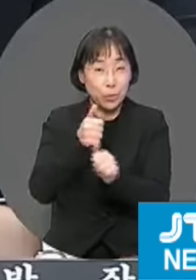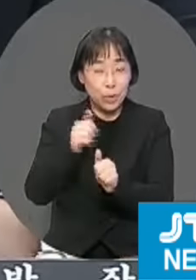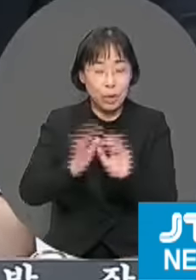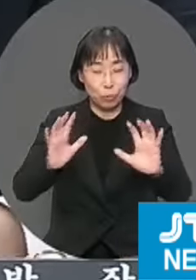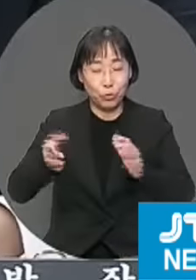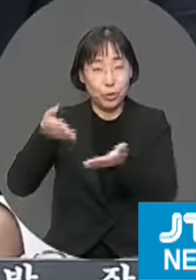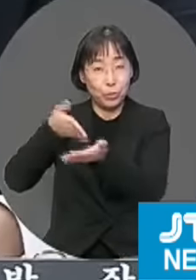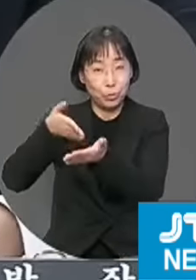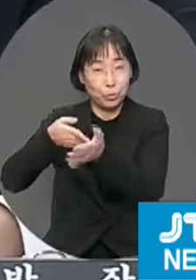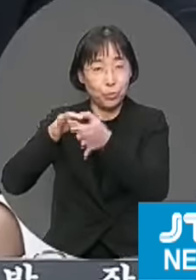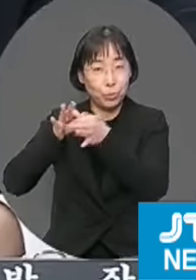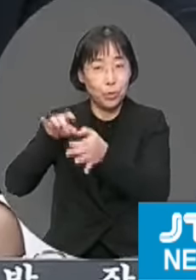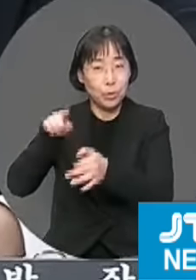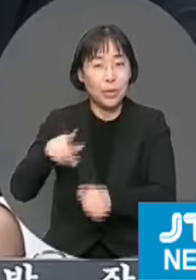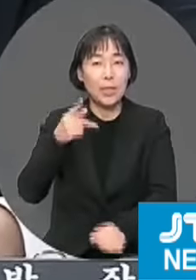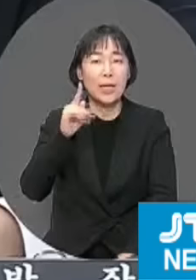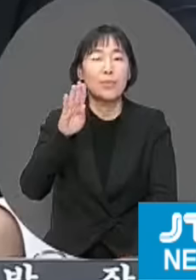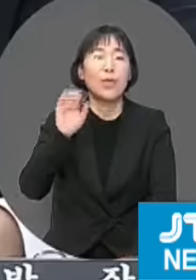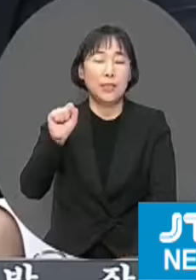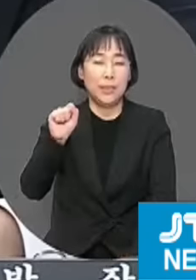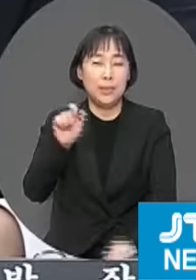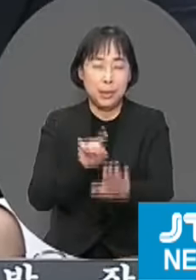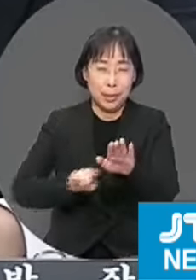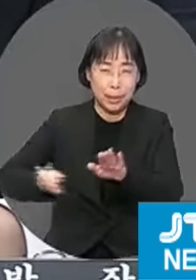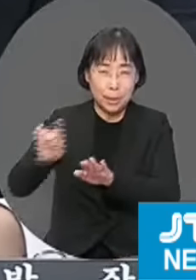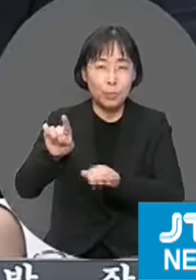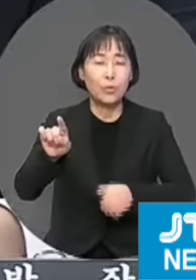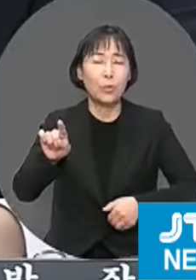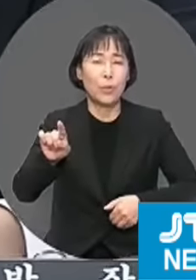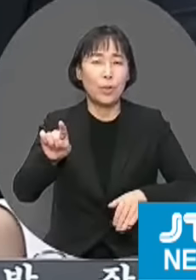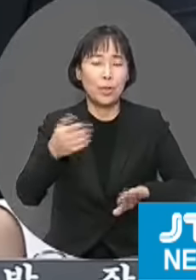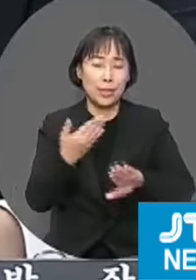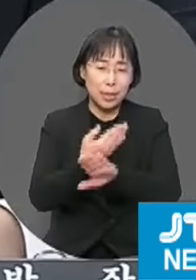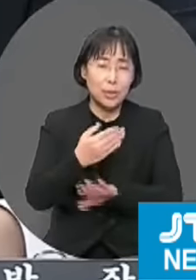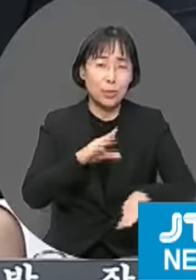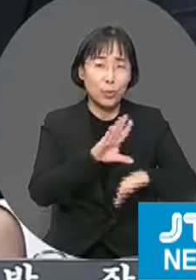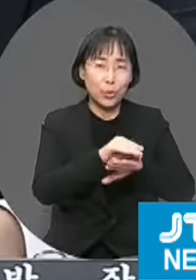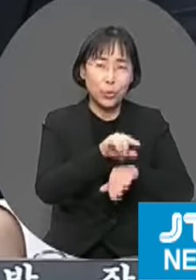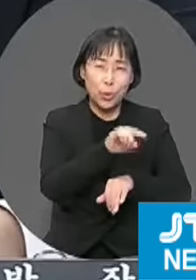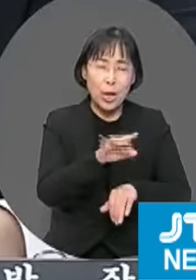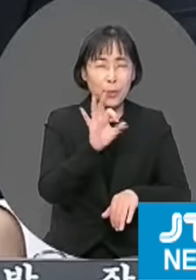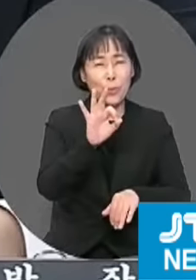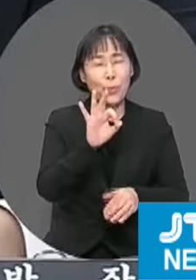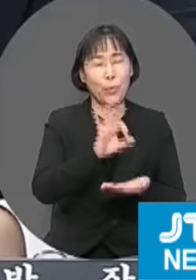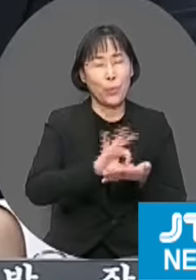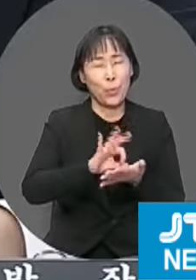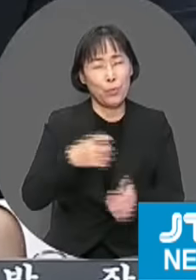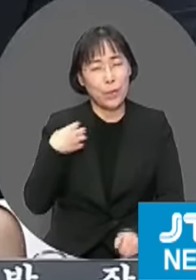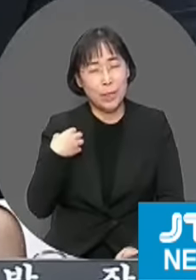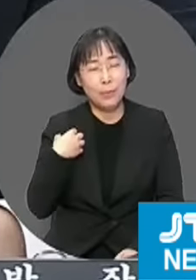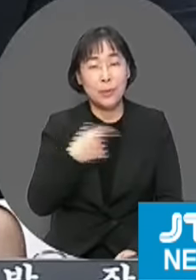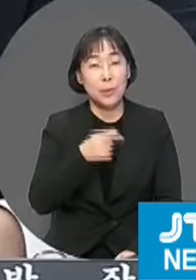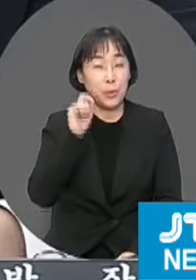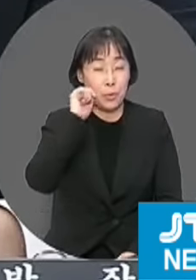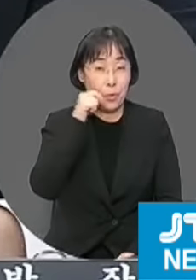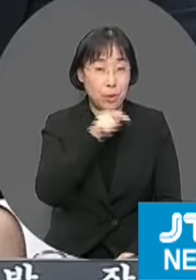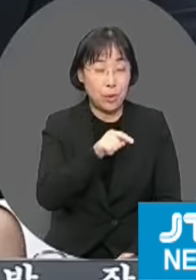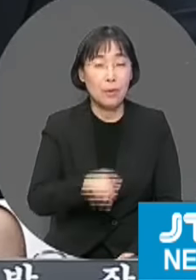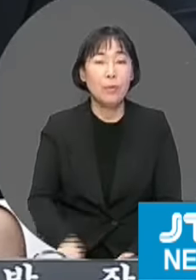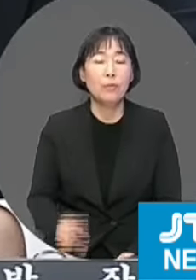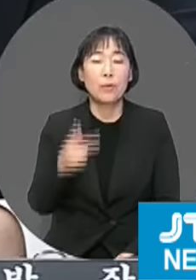편성이나 아니면 이런 부분은 KBS가 앞장서야 된다. 다른 방송사들은 비용 구조 때문에 안 된다. 그렇게 얘기했는데 최근 들어가지고